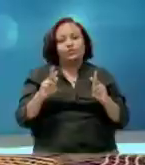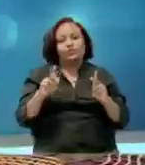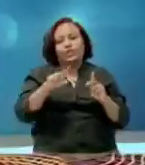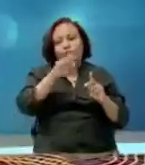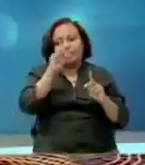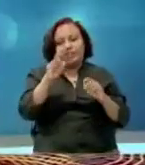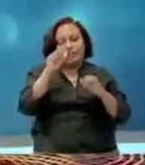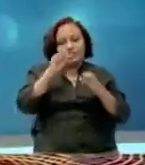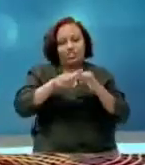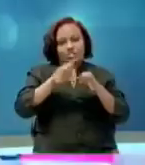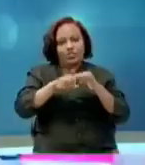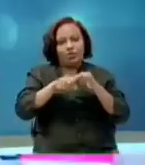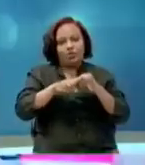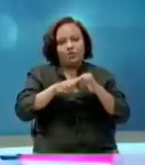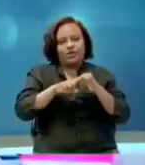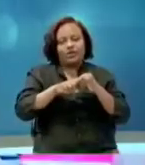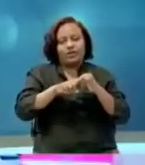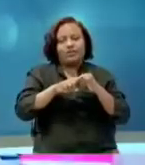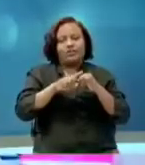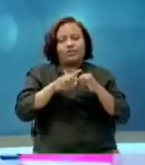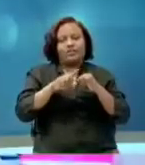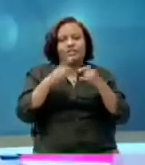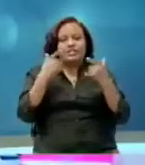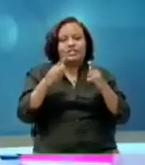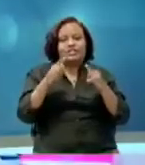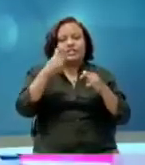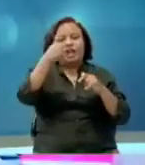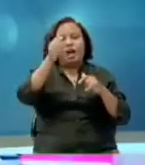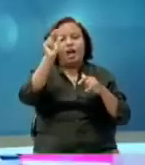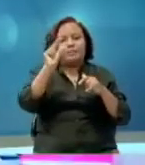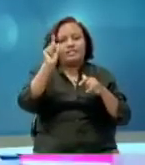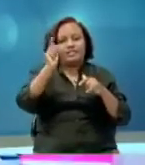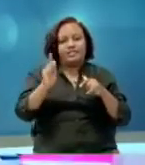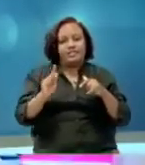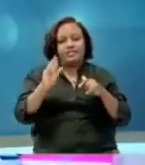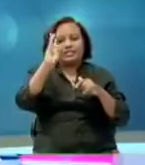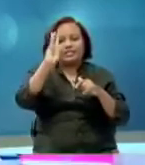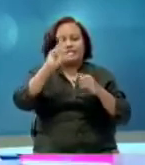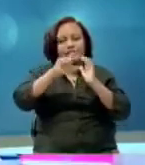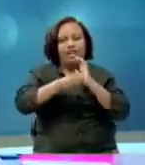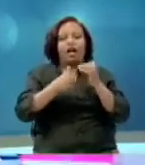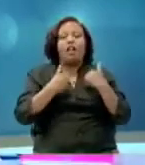መስጠት አሁን የመጨረሻውን እድል ለአብን እሰጣለሁ። አብን 6 ደቂቃ አላችሁ።